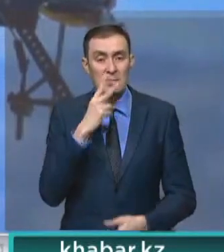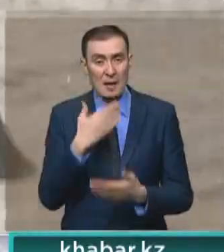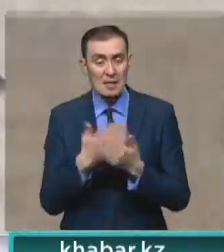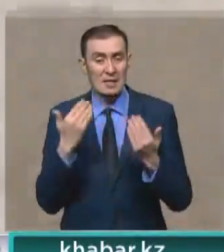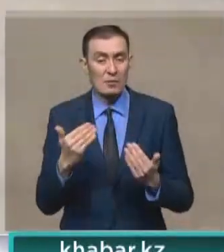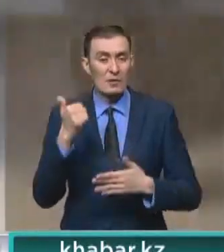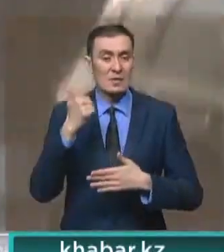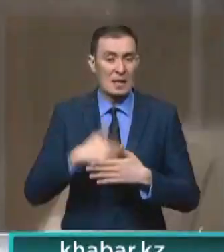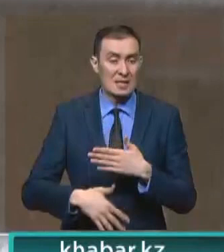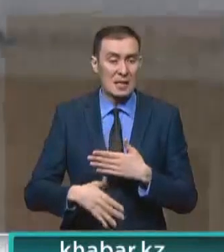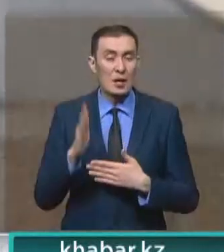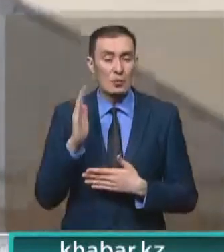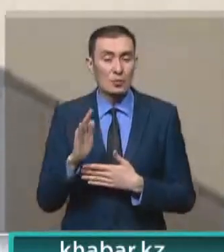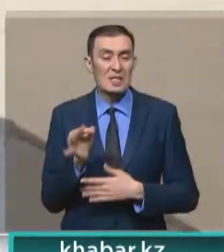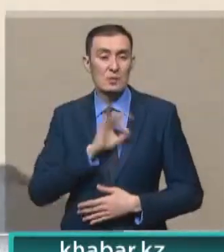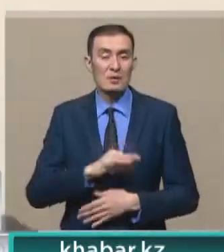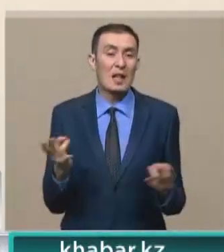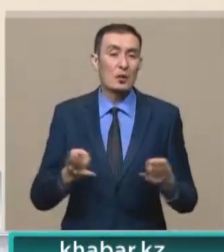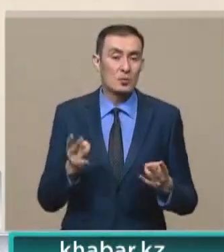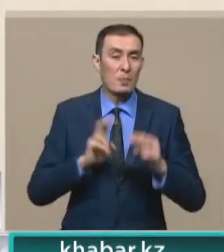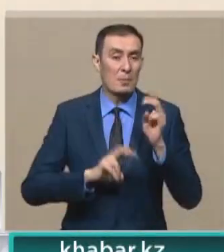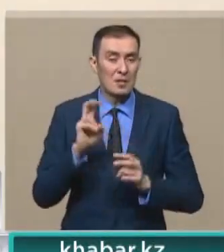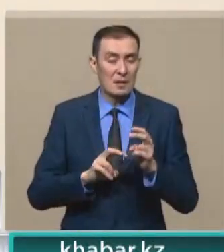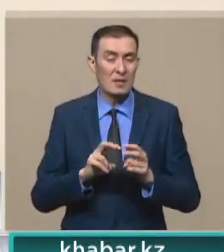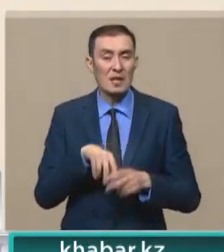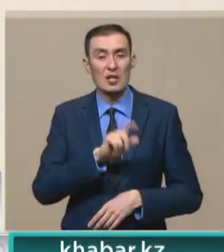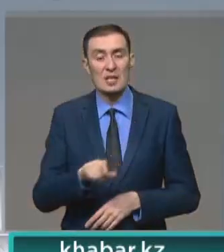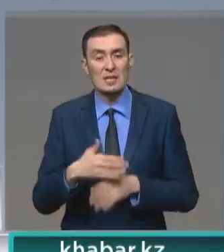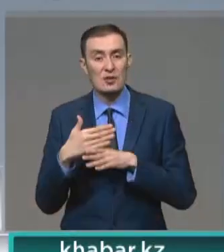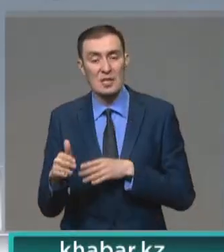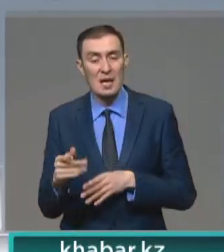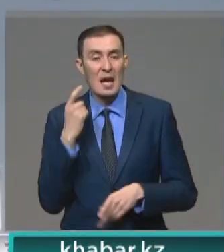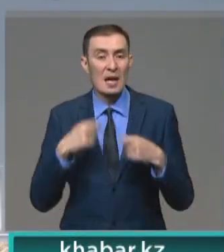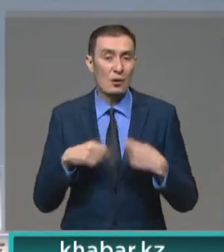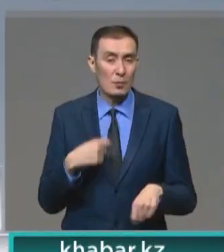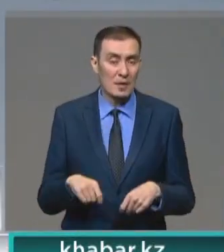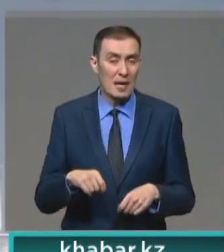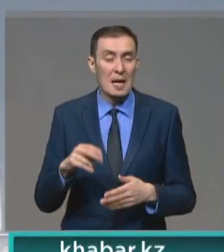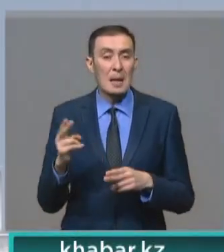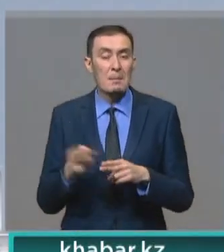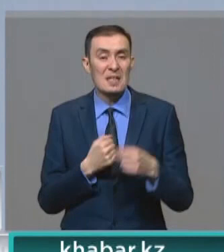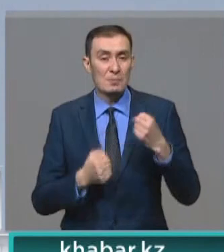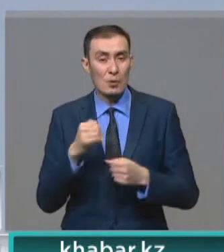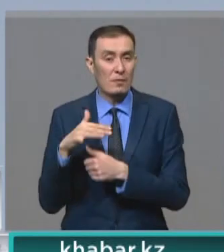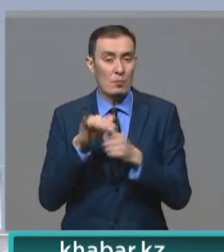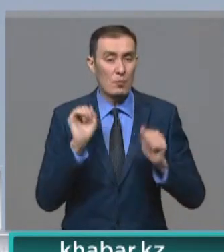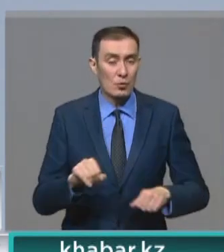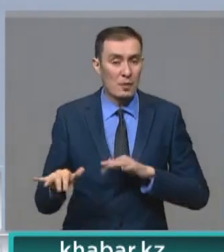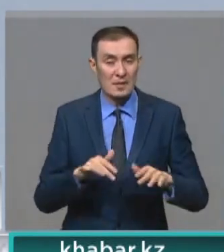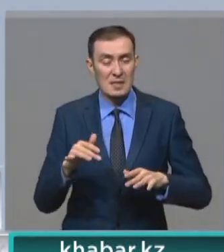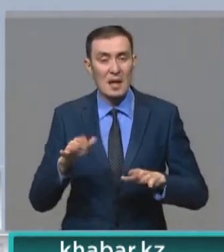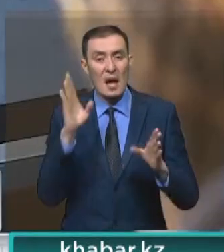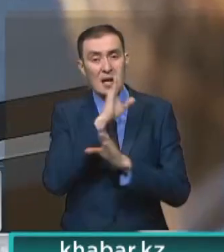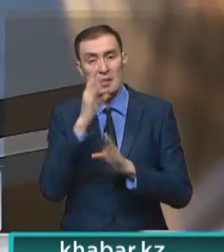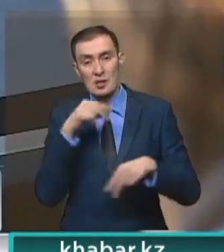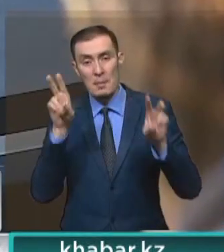презентованы сегодня в столице. Их будут использовать для нужд промышленного и гражданского секторов экономики. Беспилотники смогут также проводить